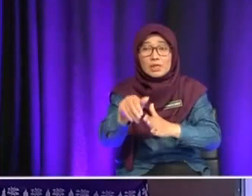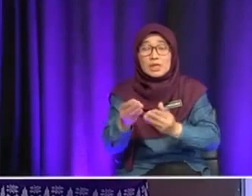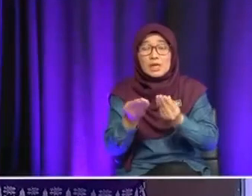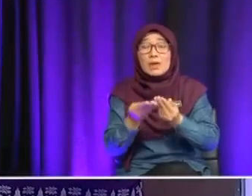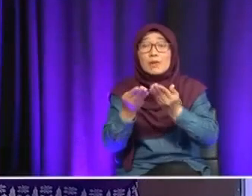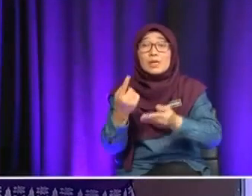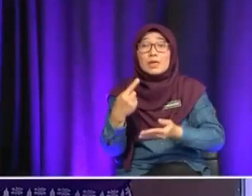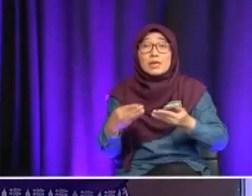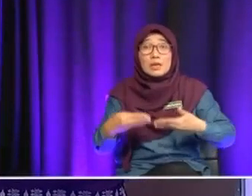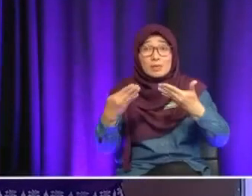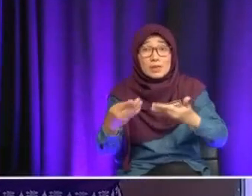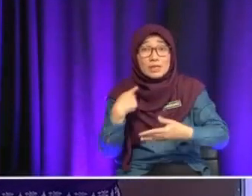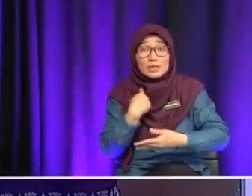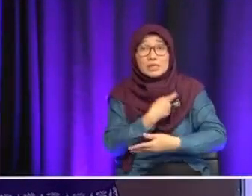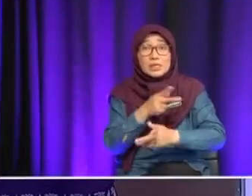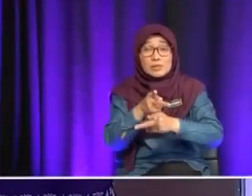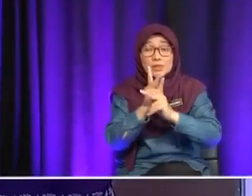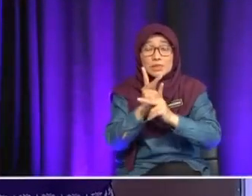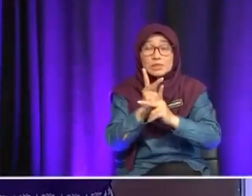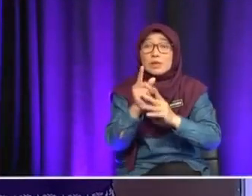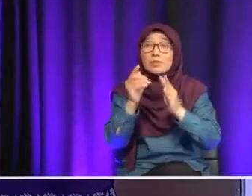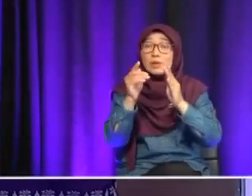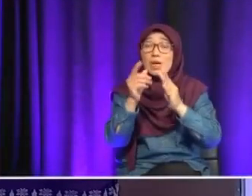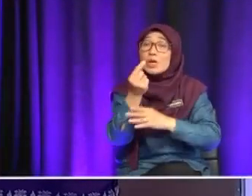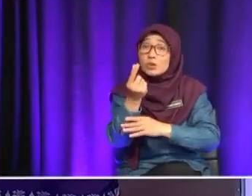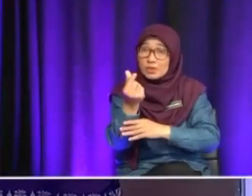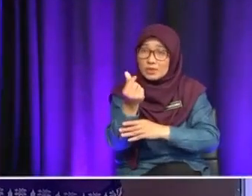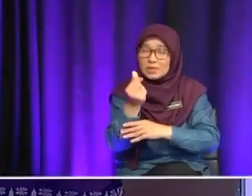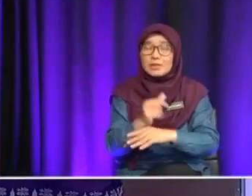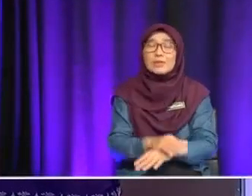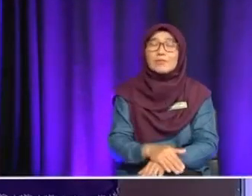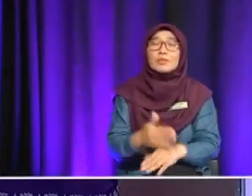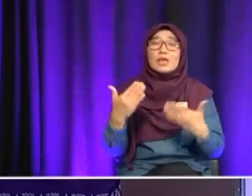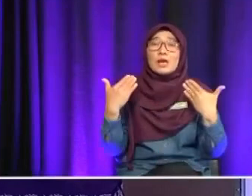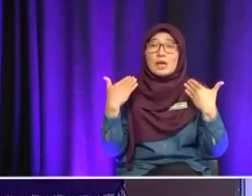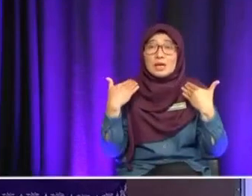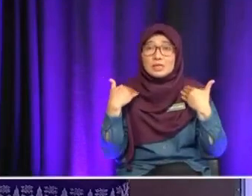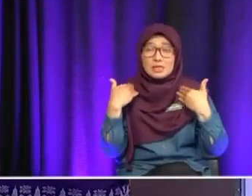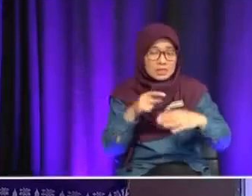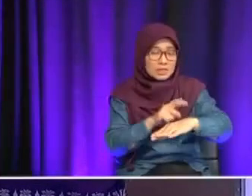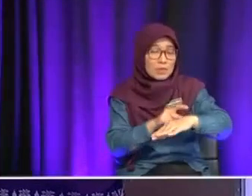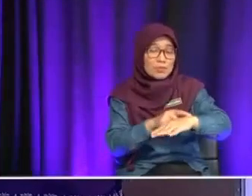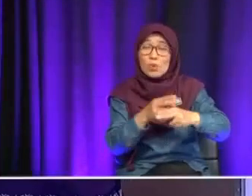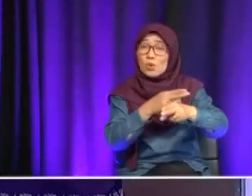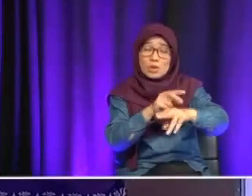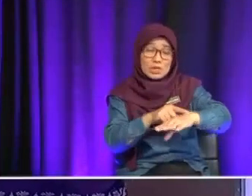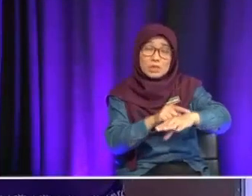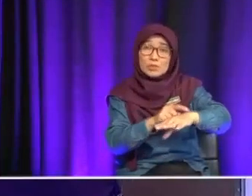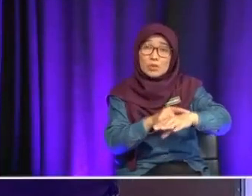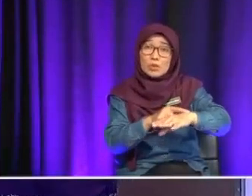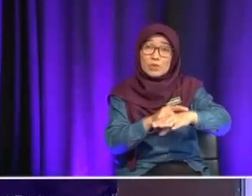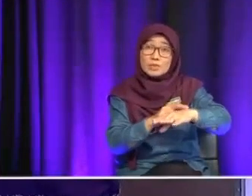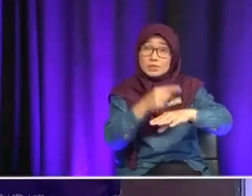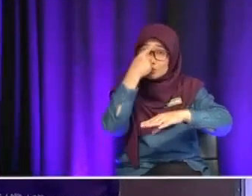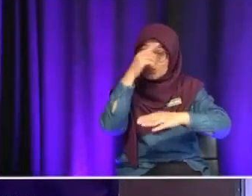wang. Kita beri satu tempoh yang tertentu untuk kita membayar semula dan akhirnya kita